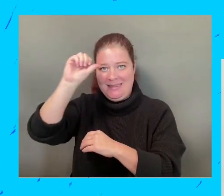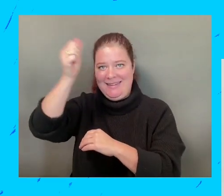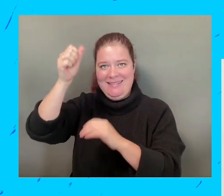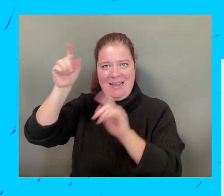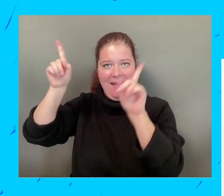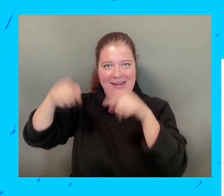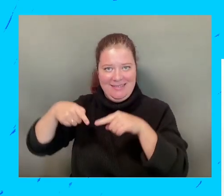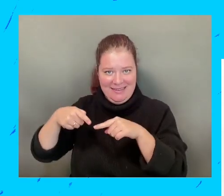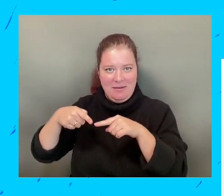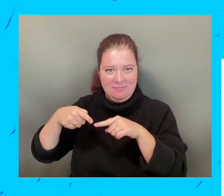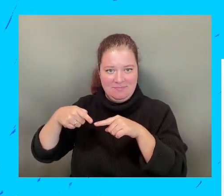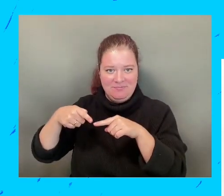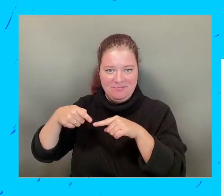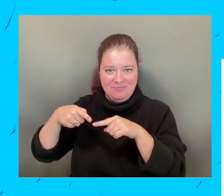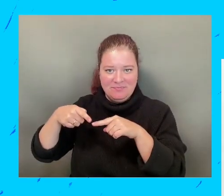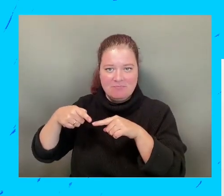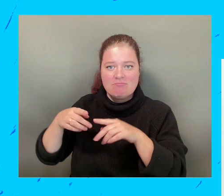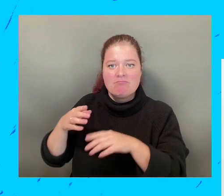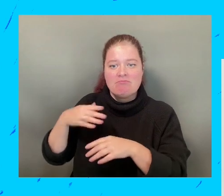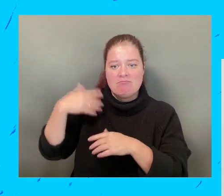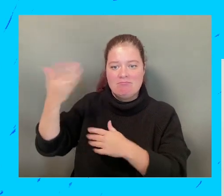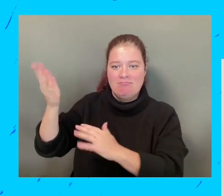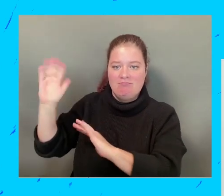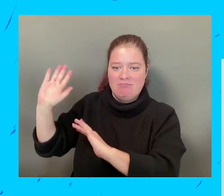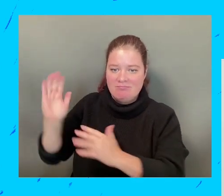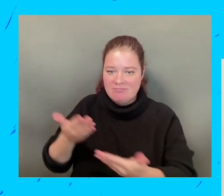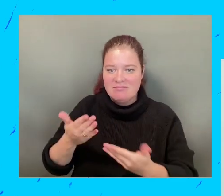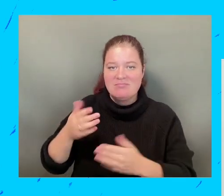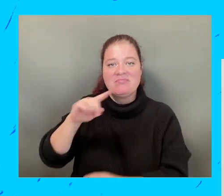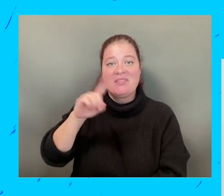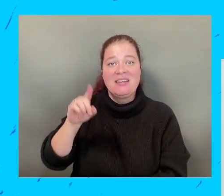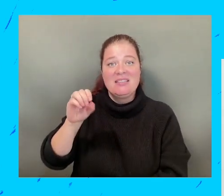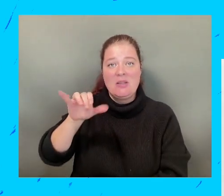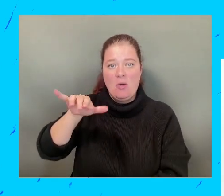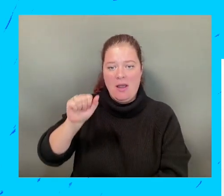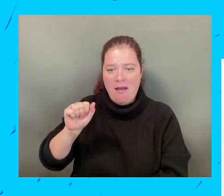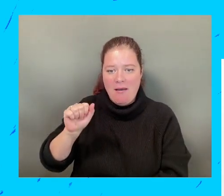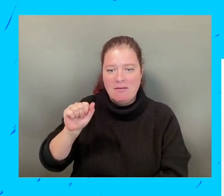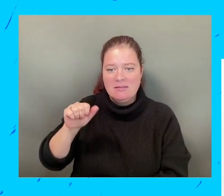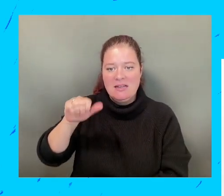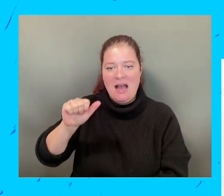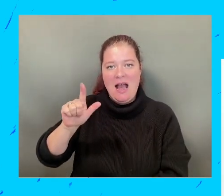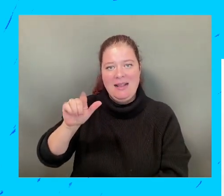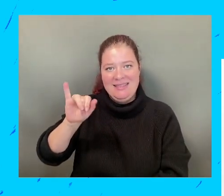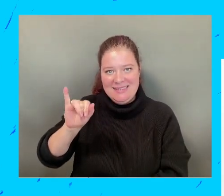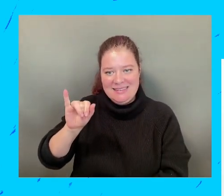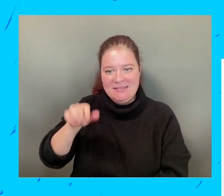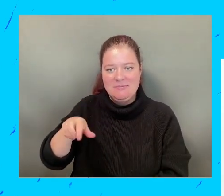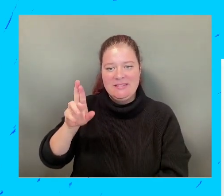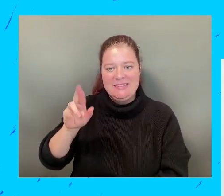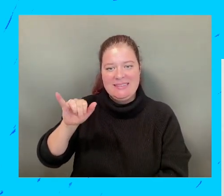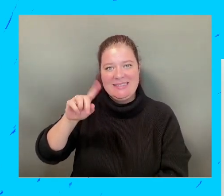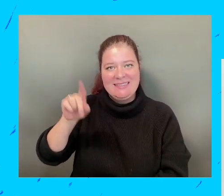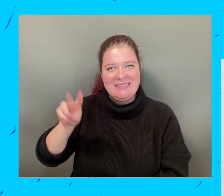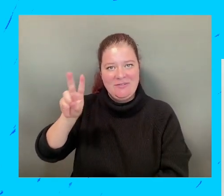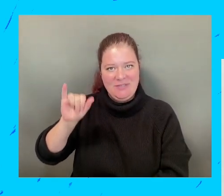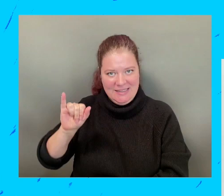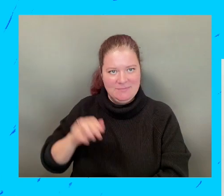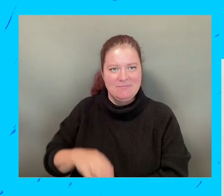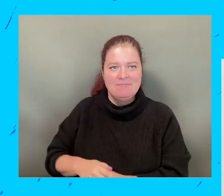de l'Inde, notre Zoya, j'espère de l'avoir bien qui va nous